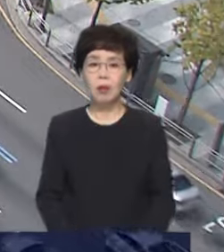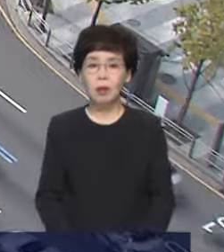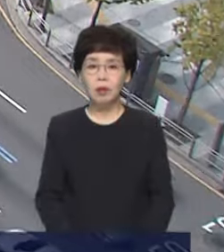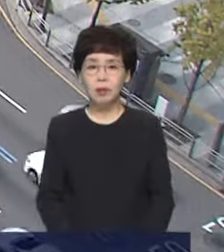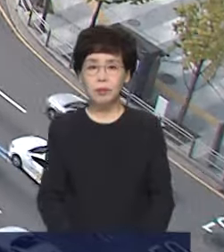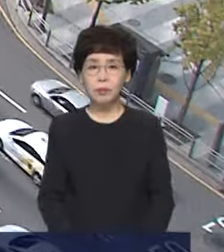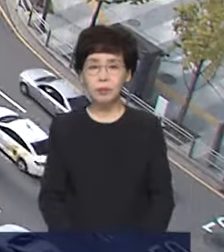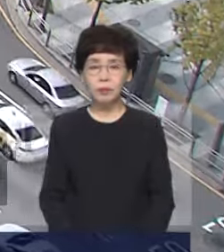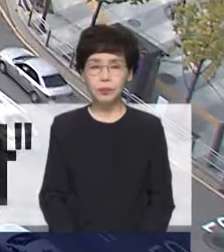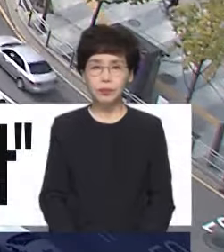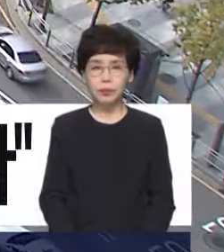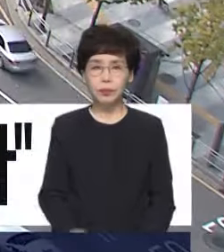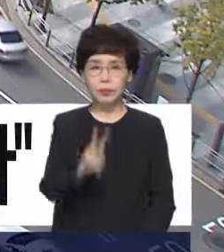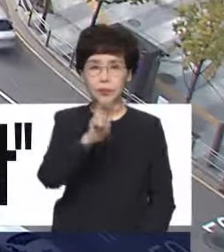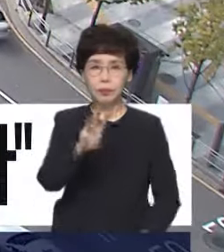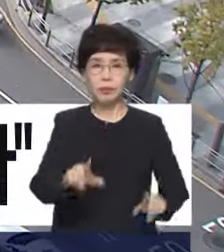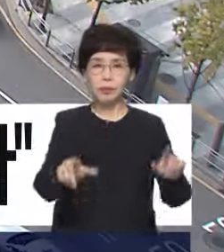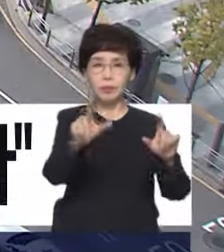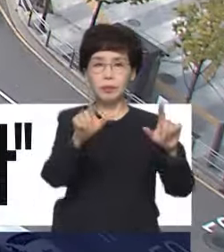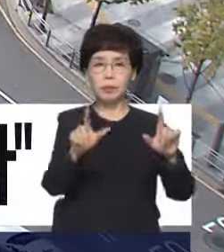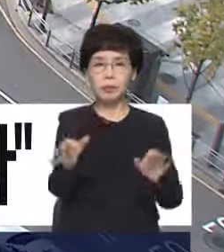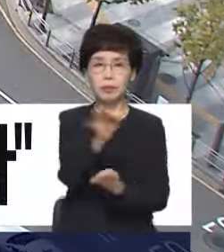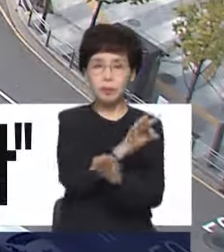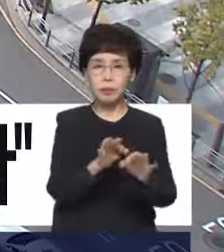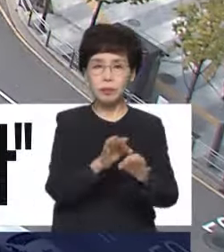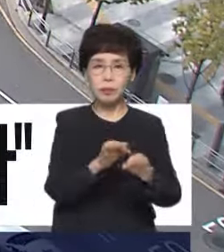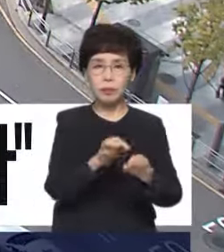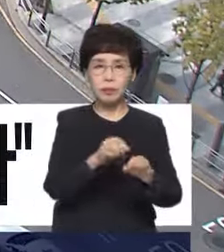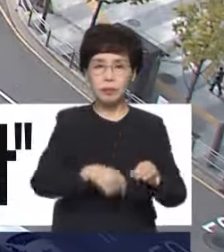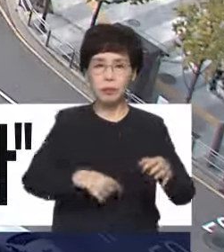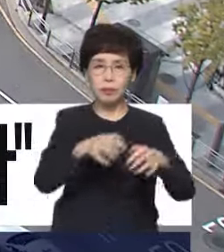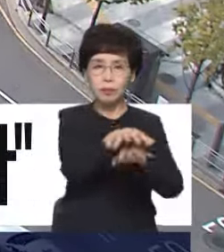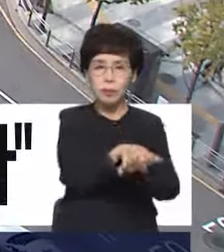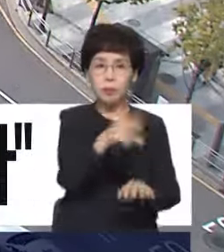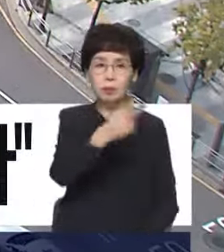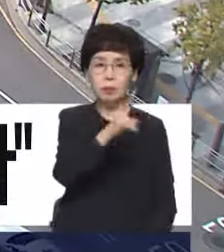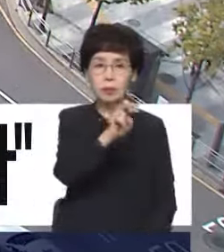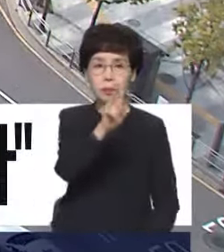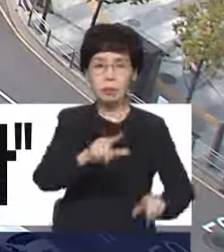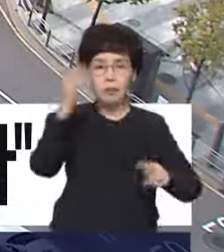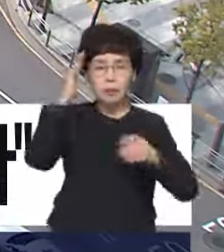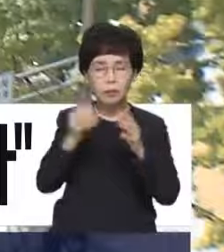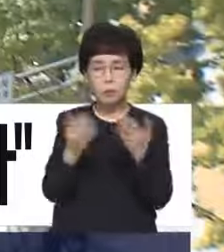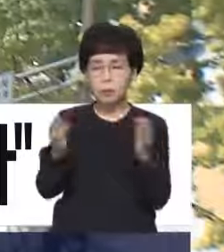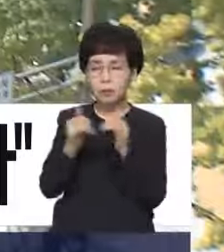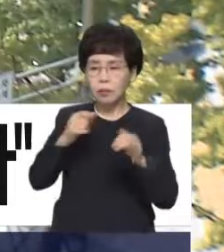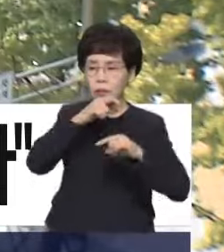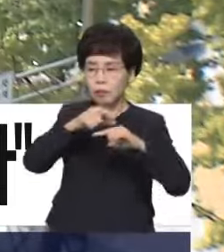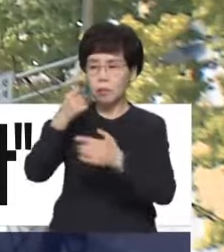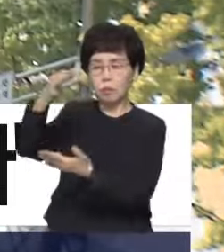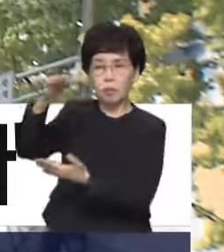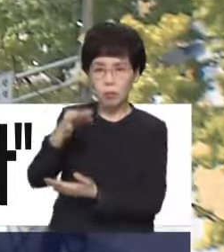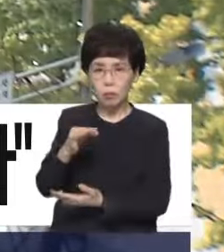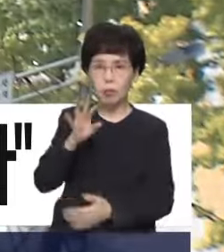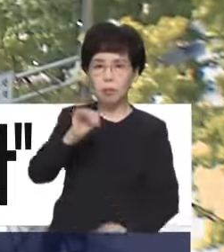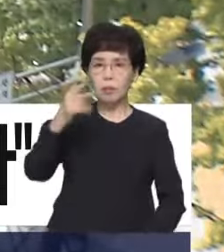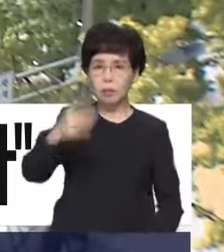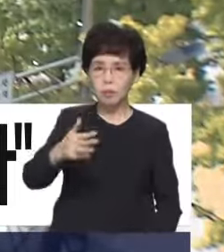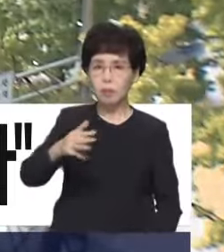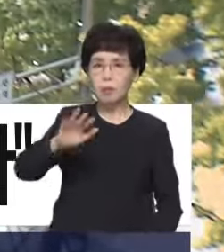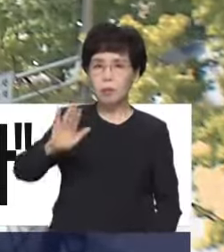기자입니다 23일 경제협력 개발기구 OECD 따르면 지난 2022년 기준 한국 근로자 평균 임금은